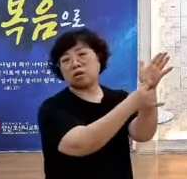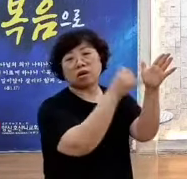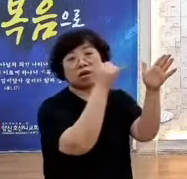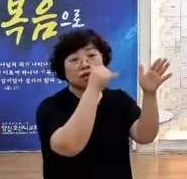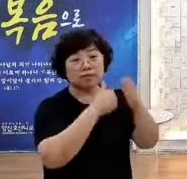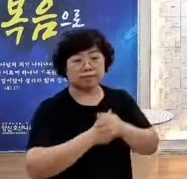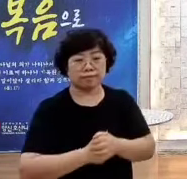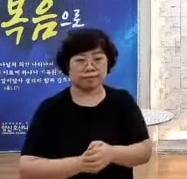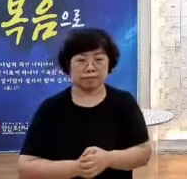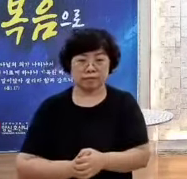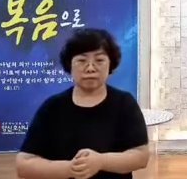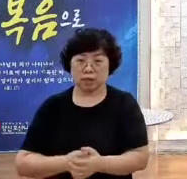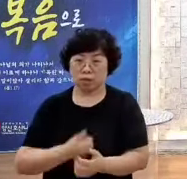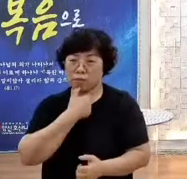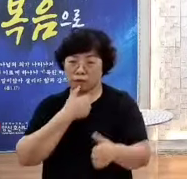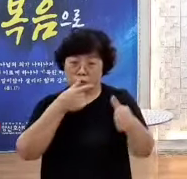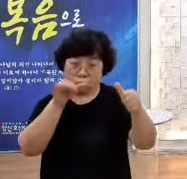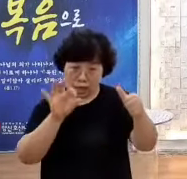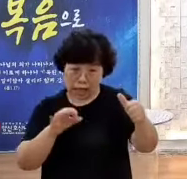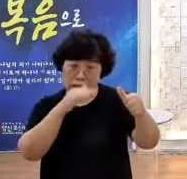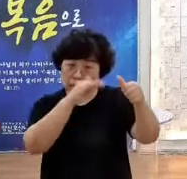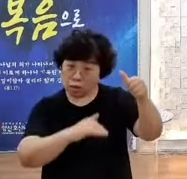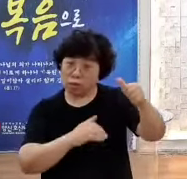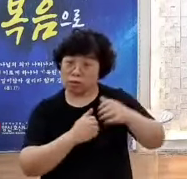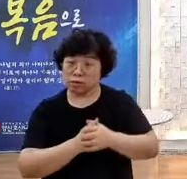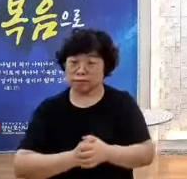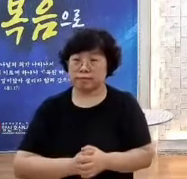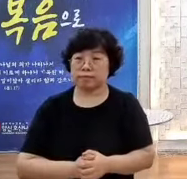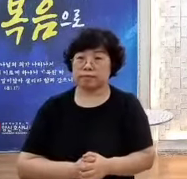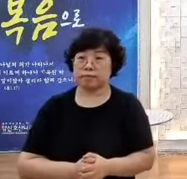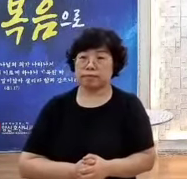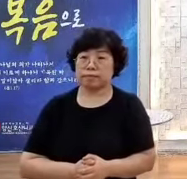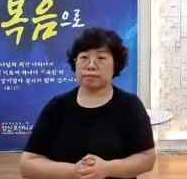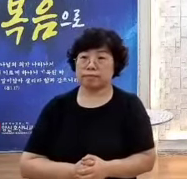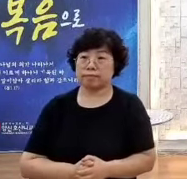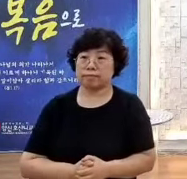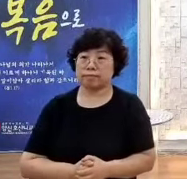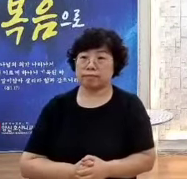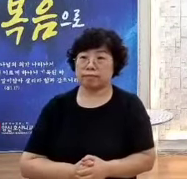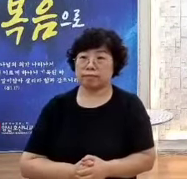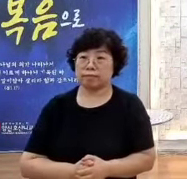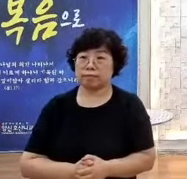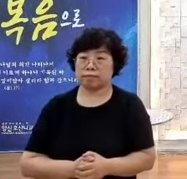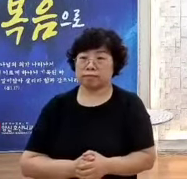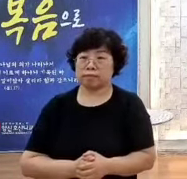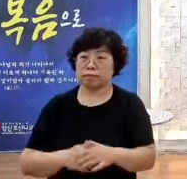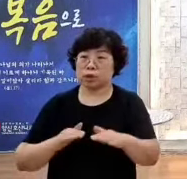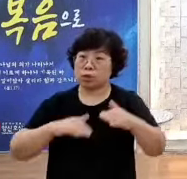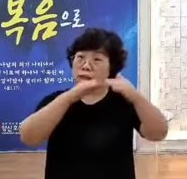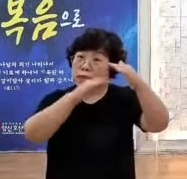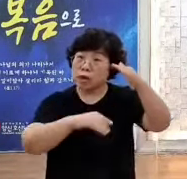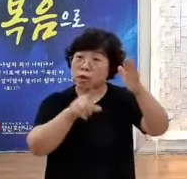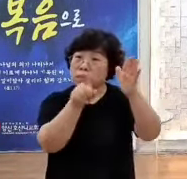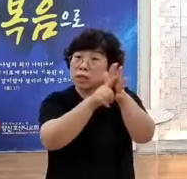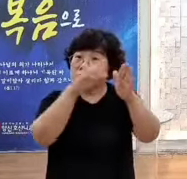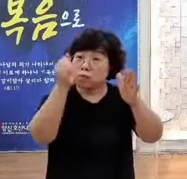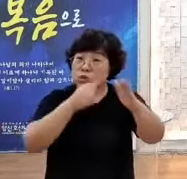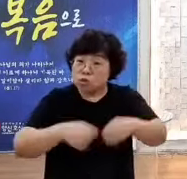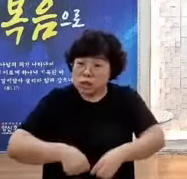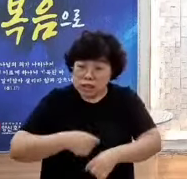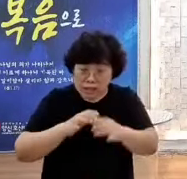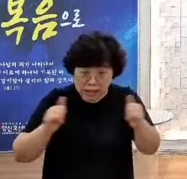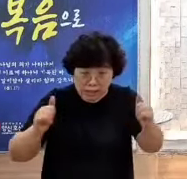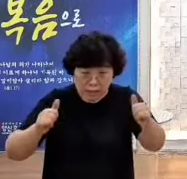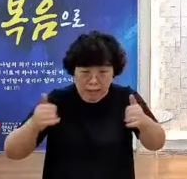있는 이 5장의 메시지들입니다. 그래서 오늘 본문은 이 믿음으로 어렵다 하심을 받은 사람들이 그